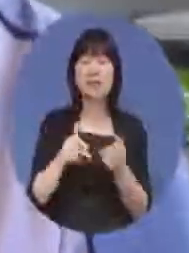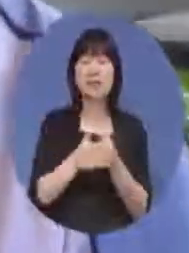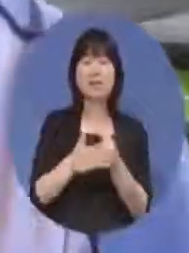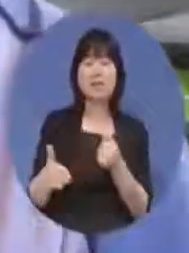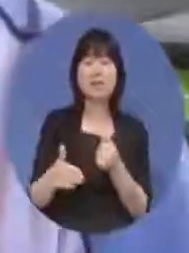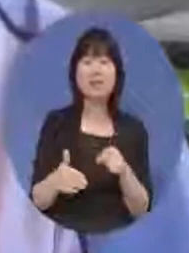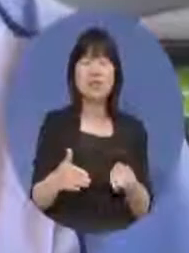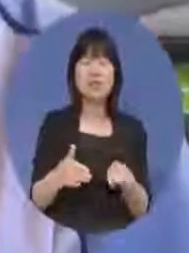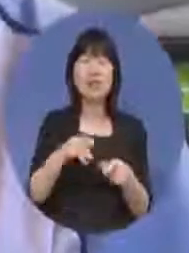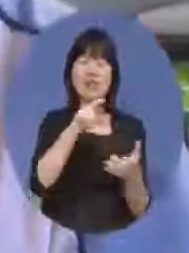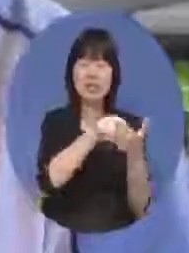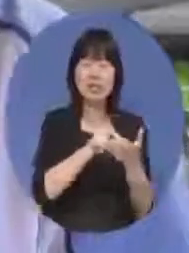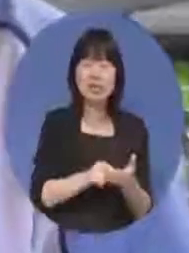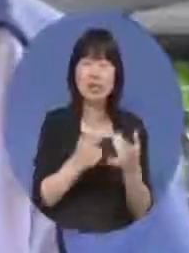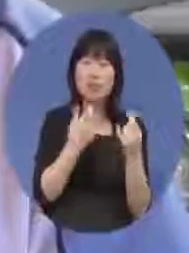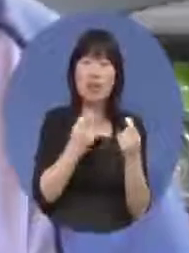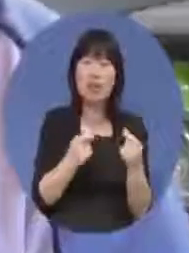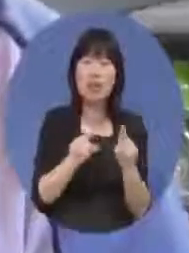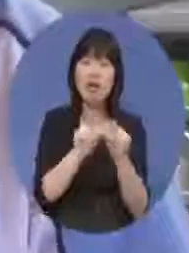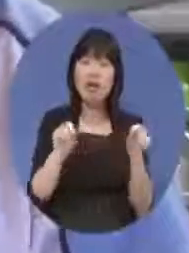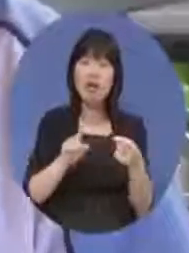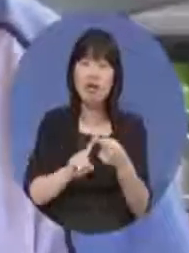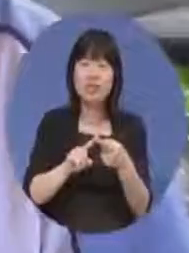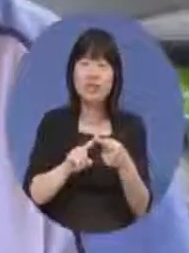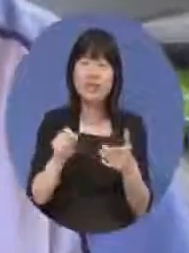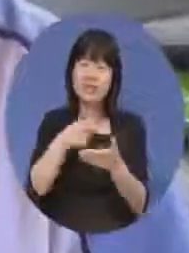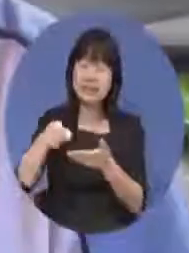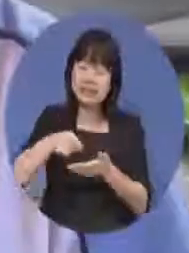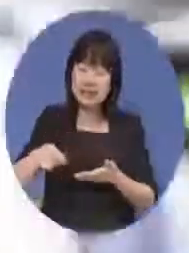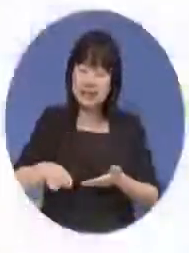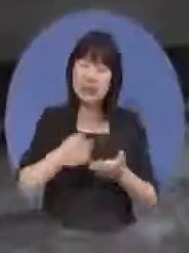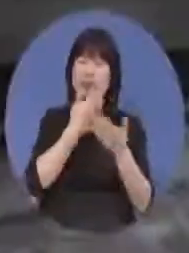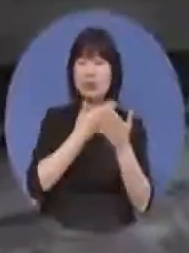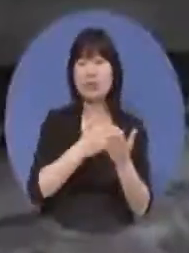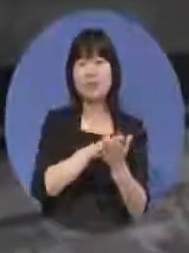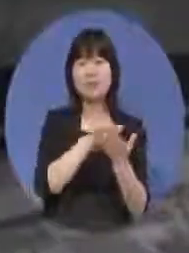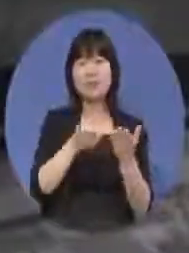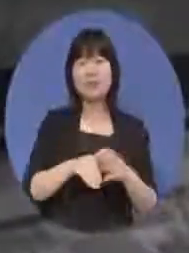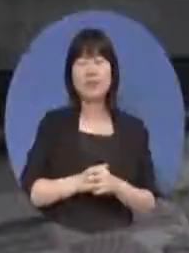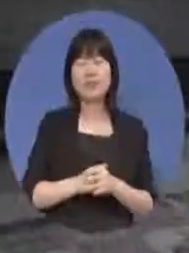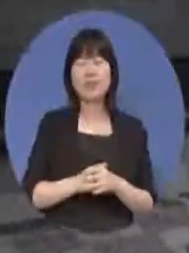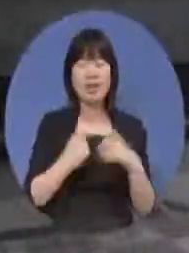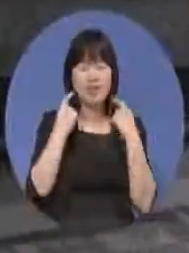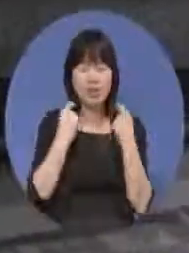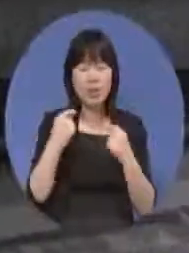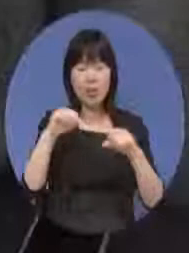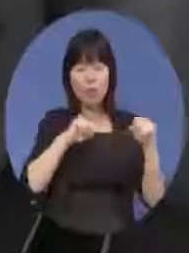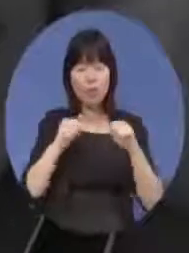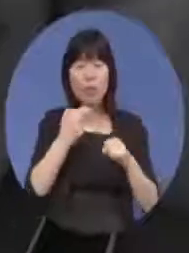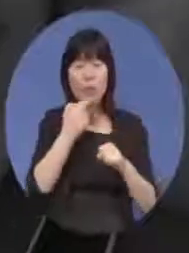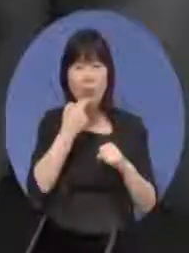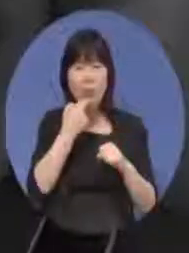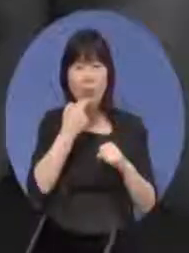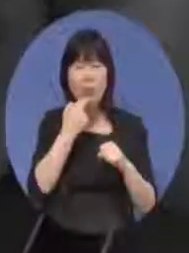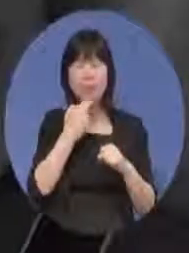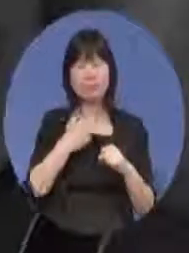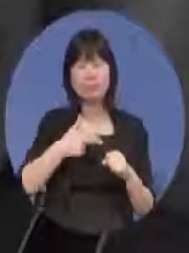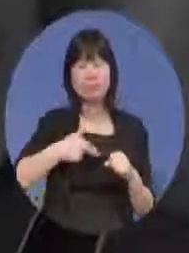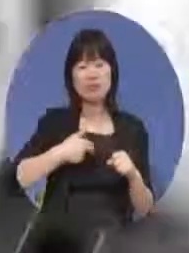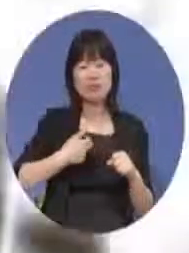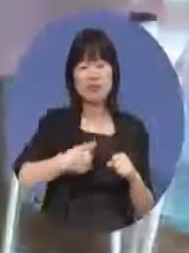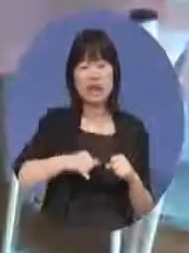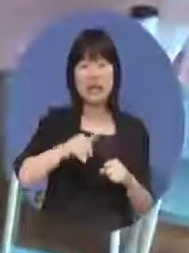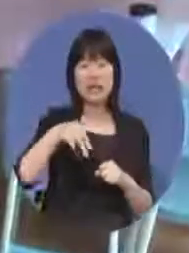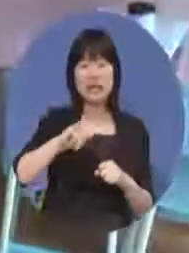일기 적는 거 못지않게 음식 일기, 음식 일지를 적는 게 중요해요. 여전히 움직이지 않으려는 지은이.